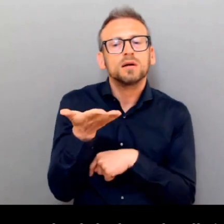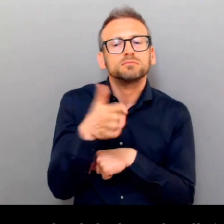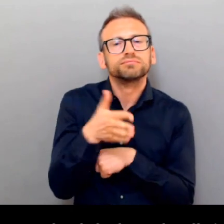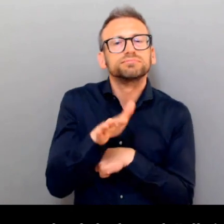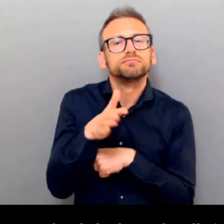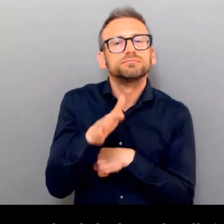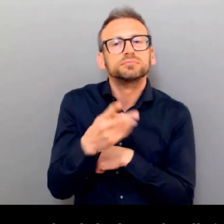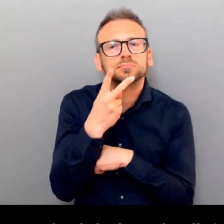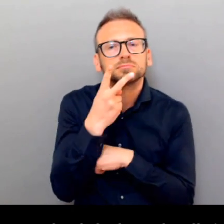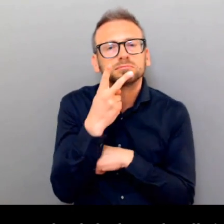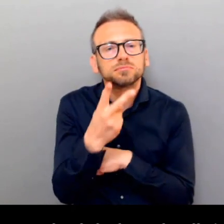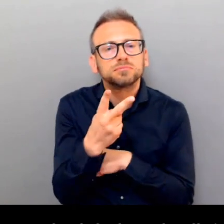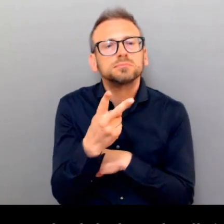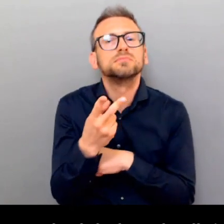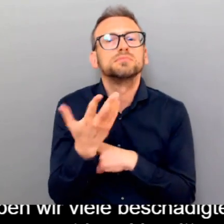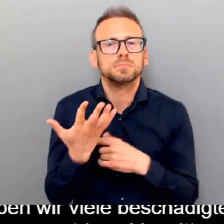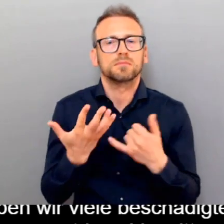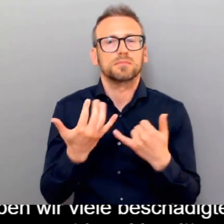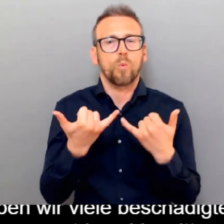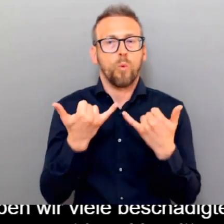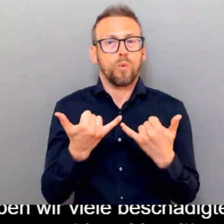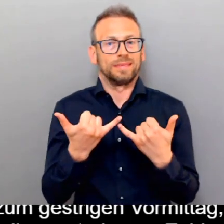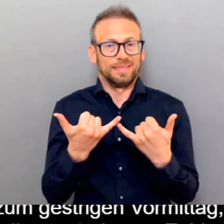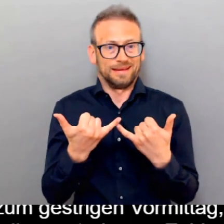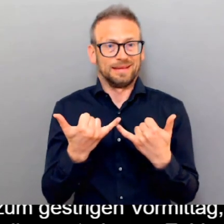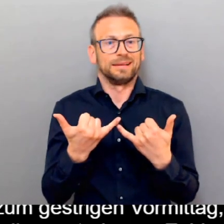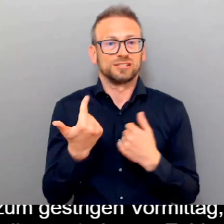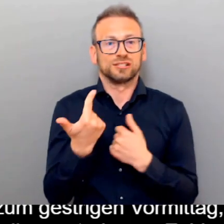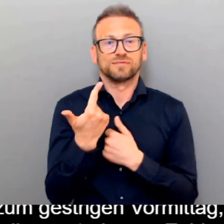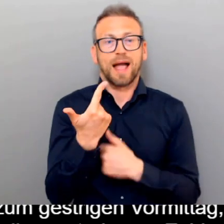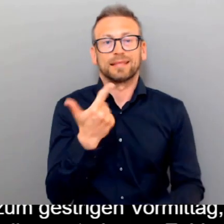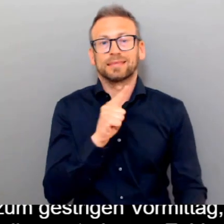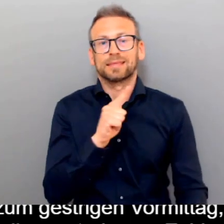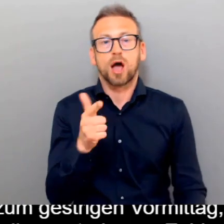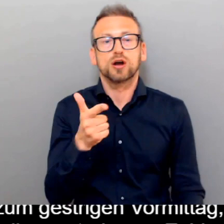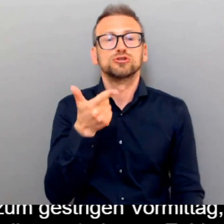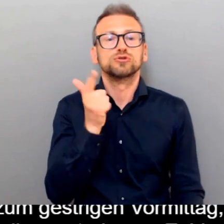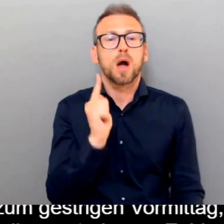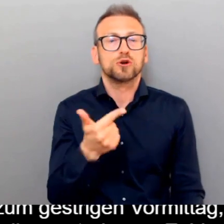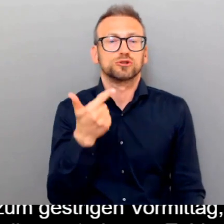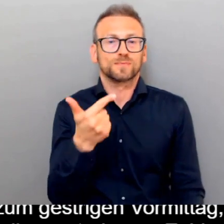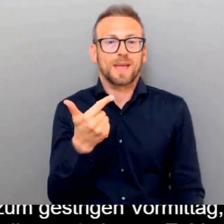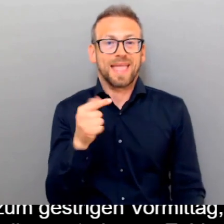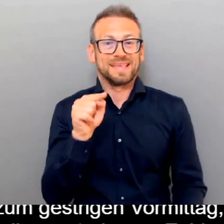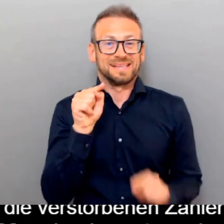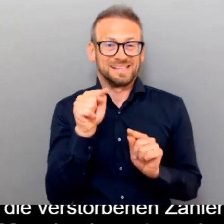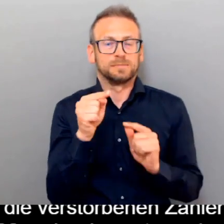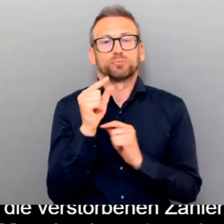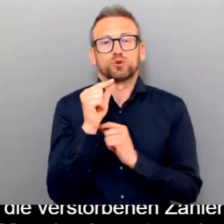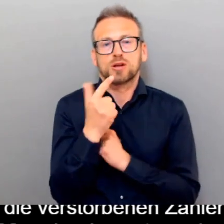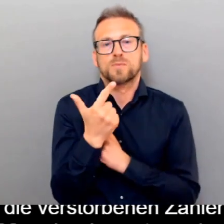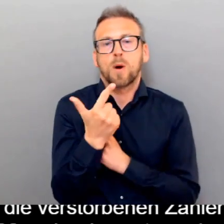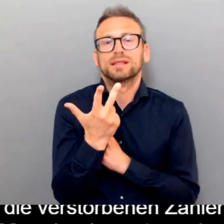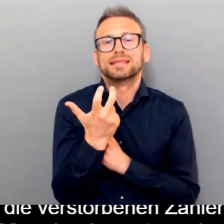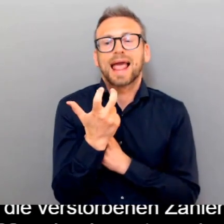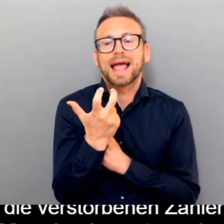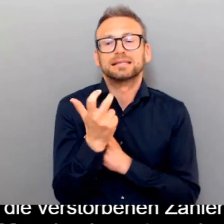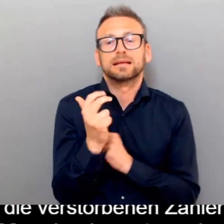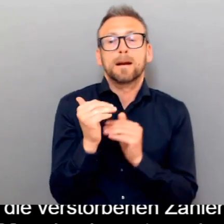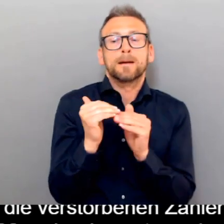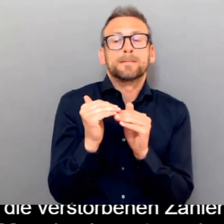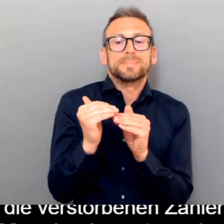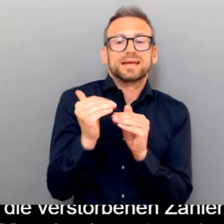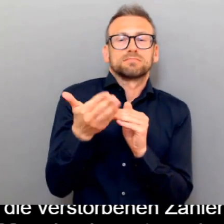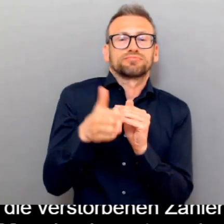,5 Prozent. Und wir sind alle uns bewusst, dass jeder Verstorbene einer zu viel ist. Und deswegen, wenn ich die Zahlen jetzt nur so runter